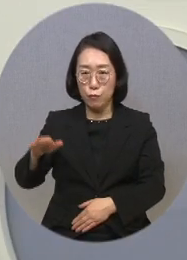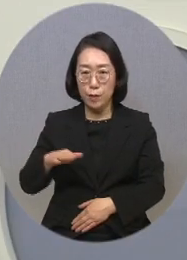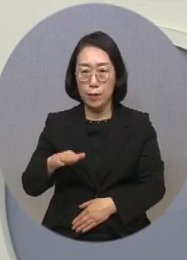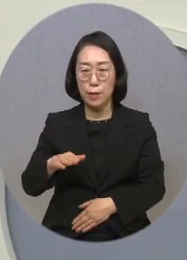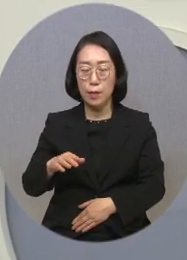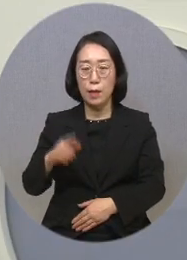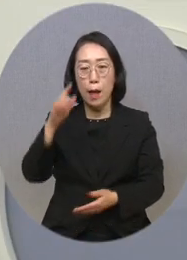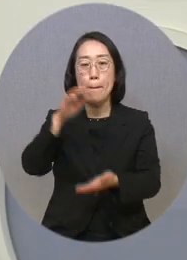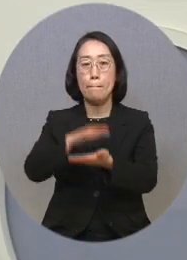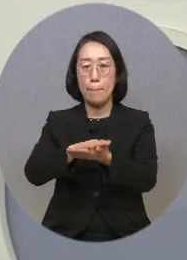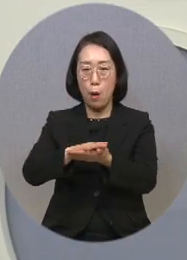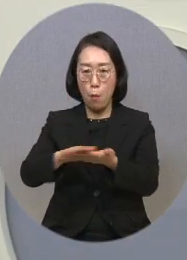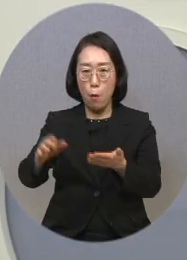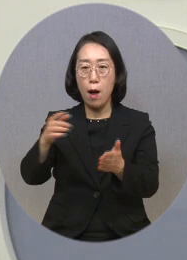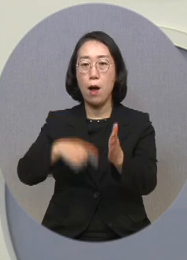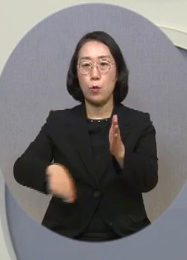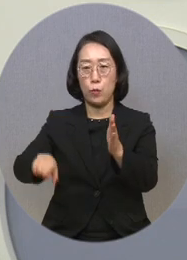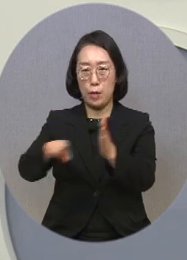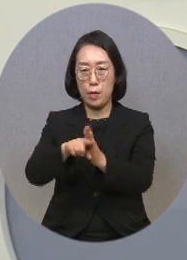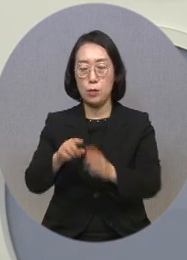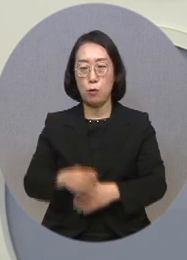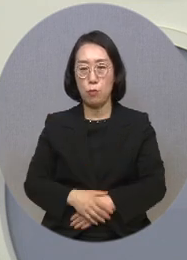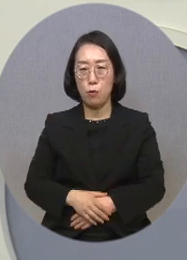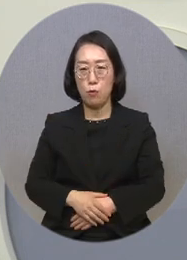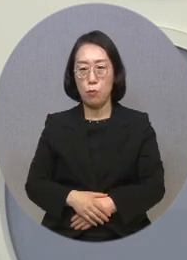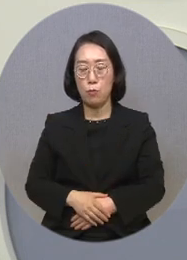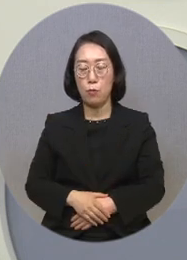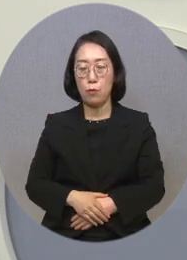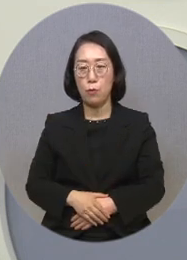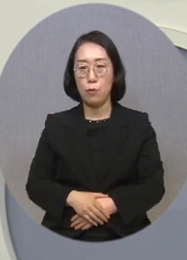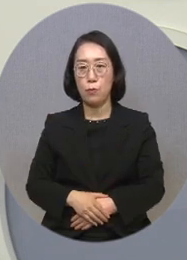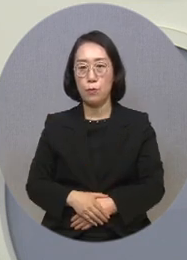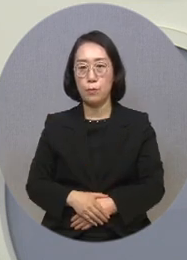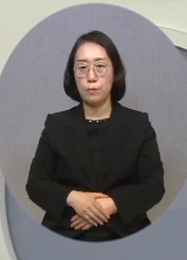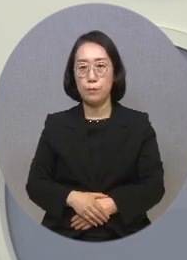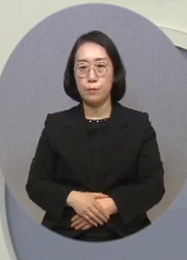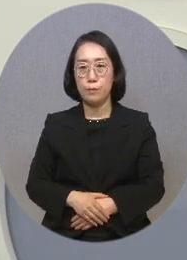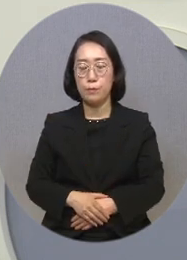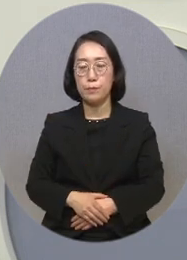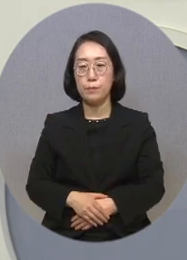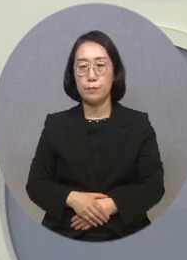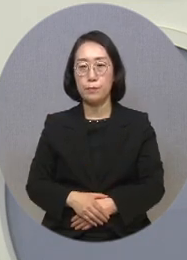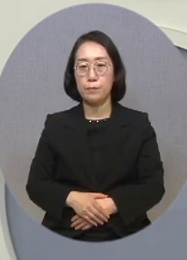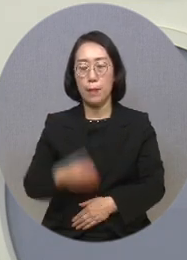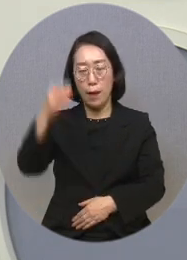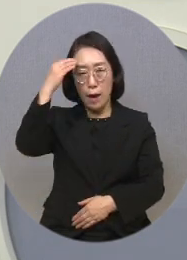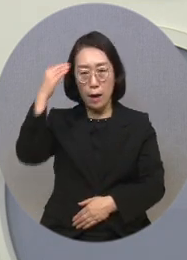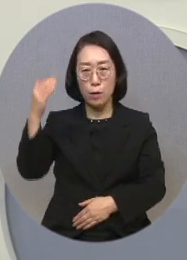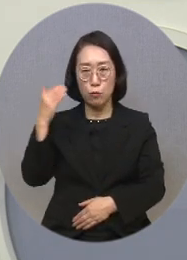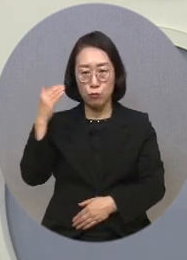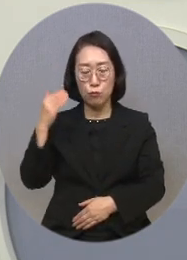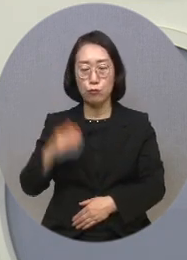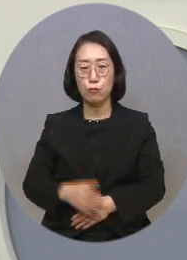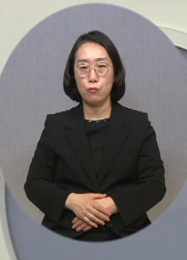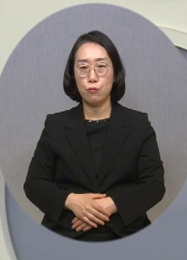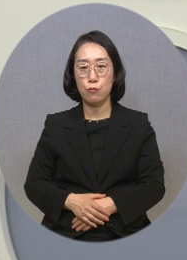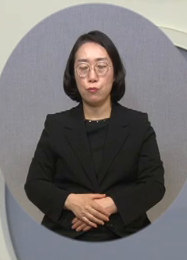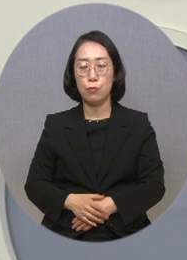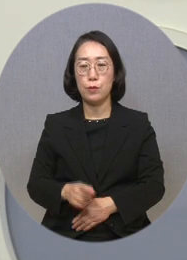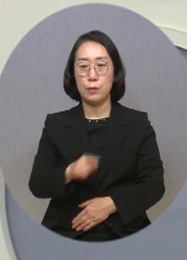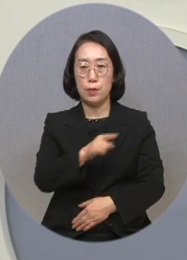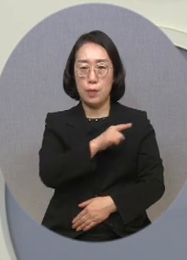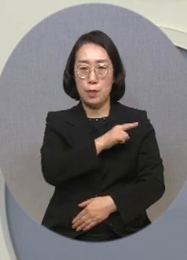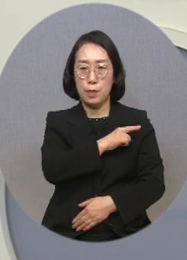평화를 위해서예요. 저는 우리나라가 가장 또 우리